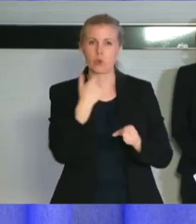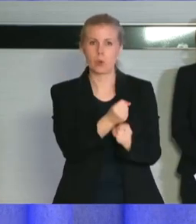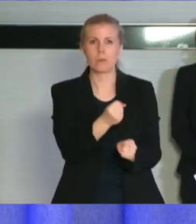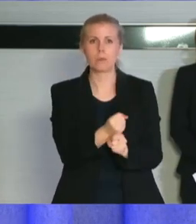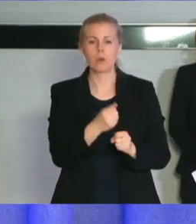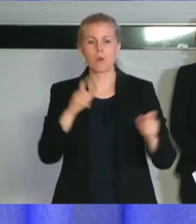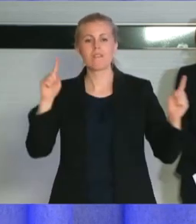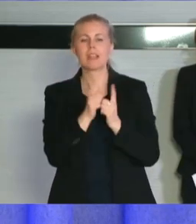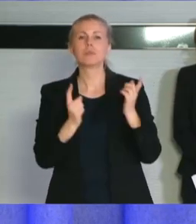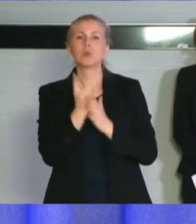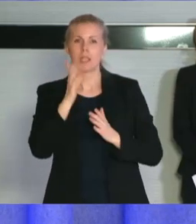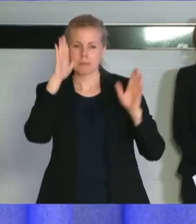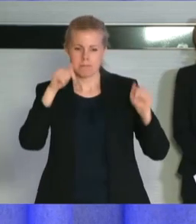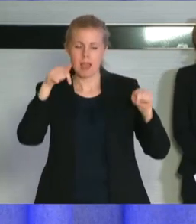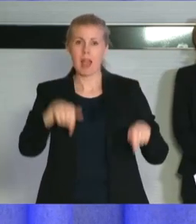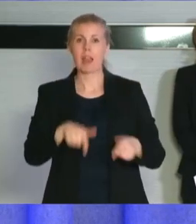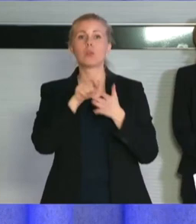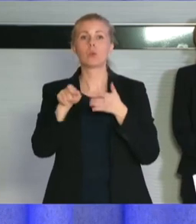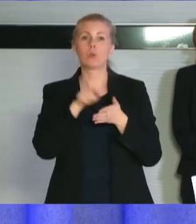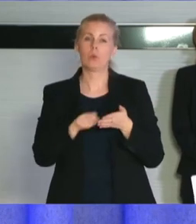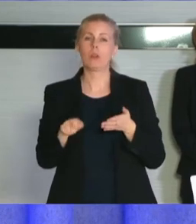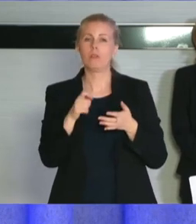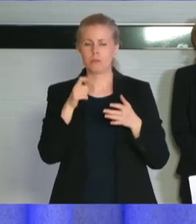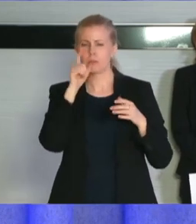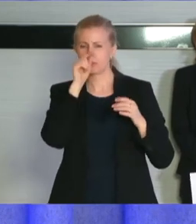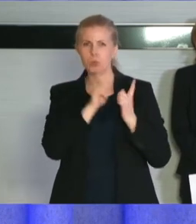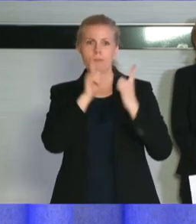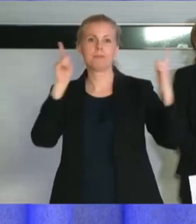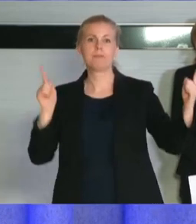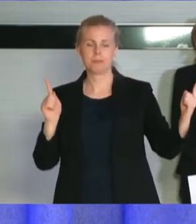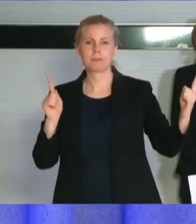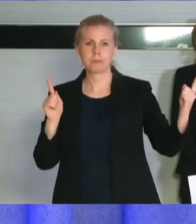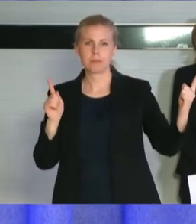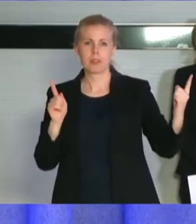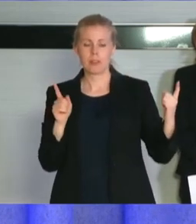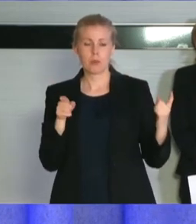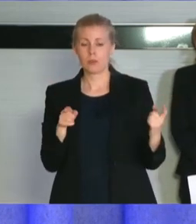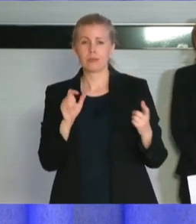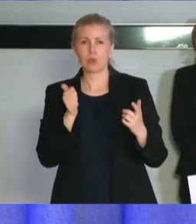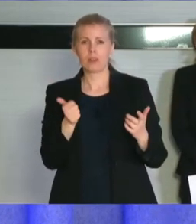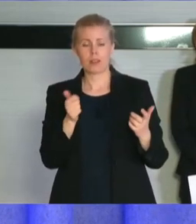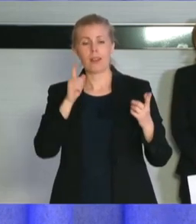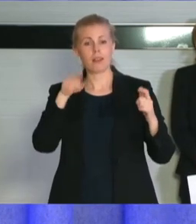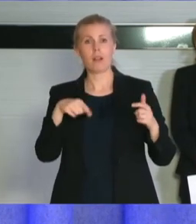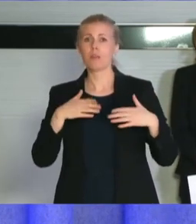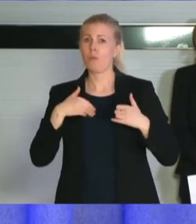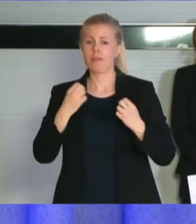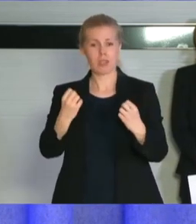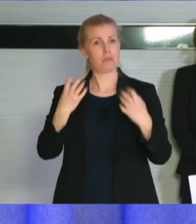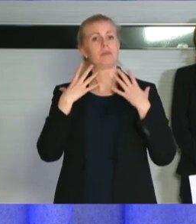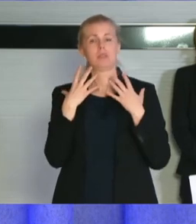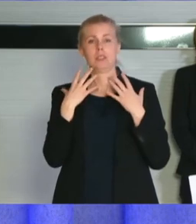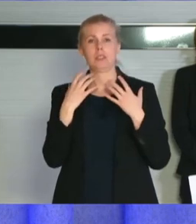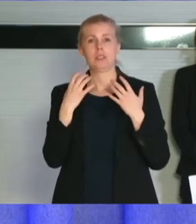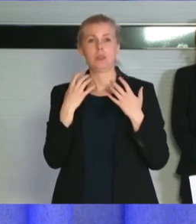færrest mulig er på kontoret her, og at vi passer på at vi har god avstand. Og det betyr ingen garanti for at ikke jeg også kan bli smittet på en eller annen måte,